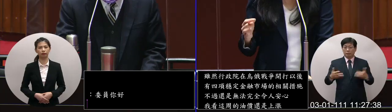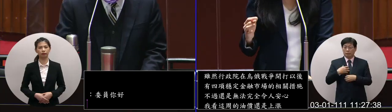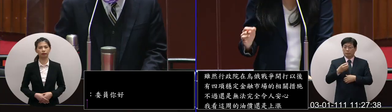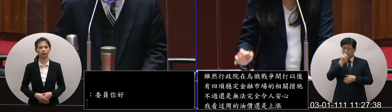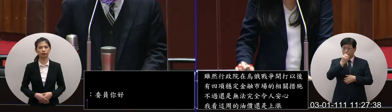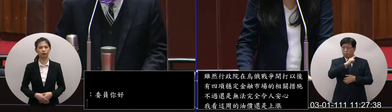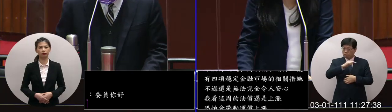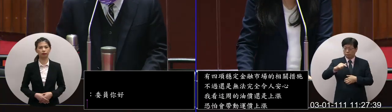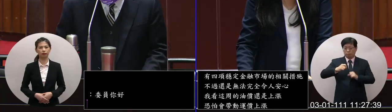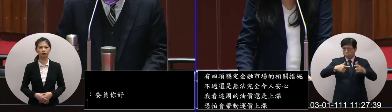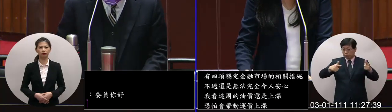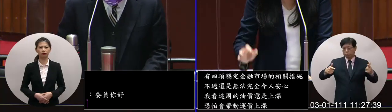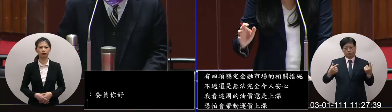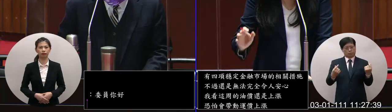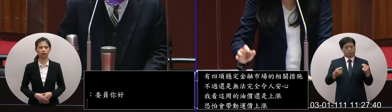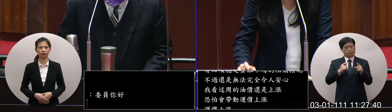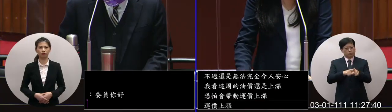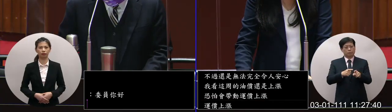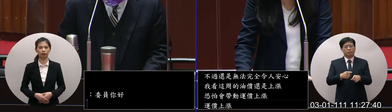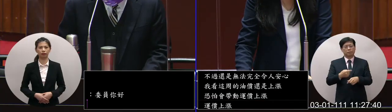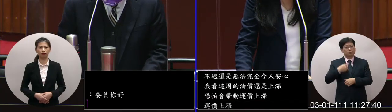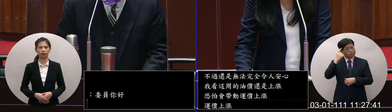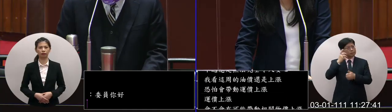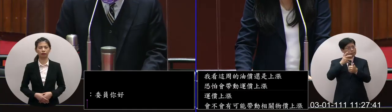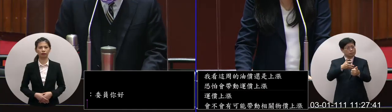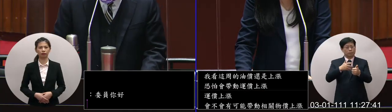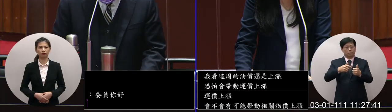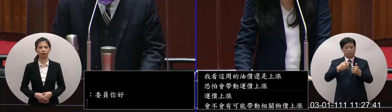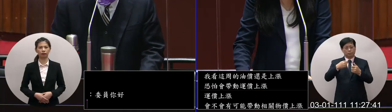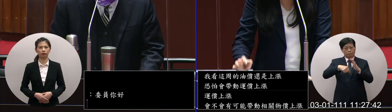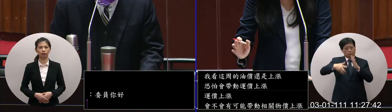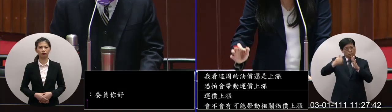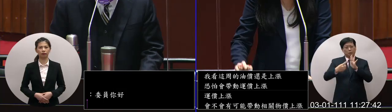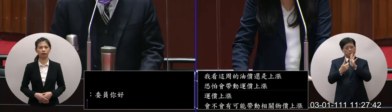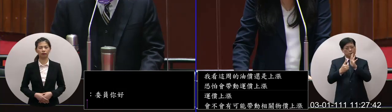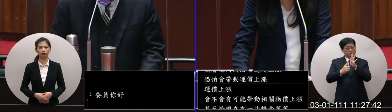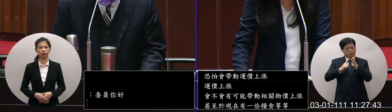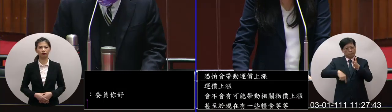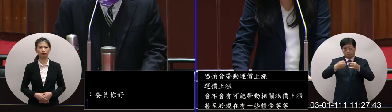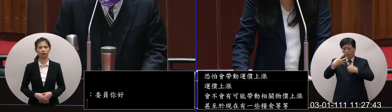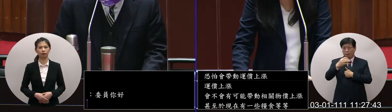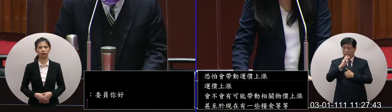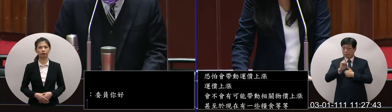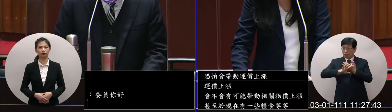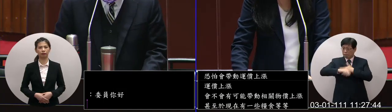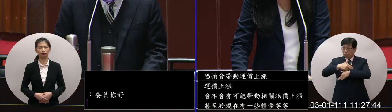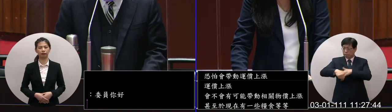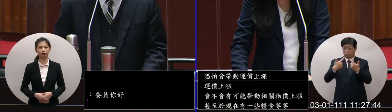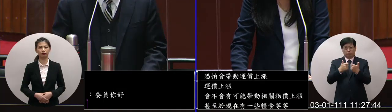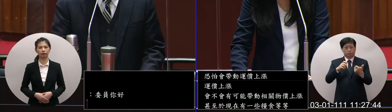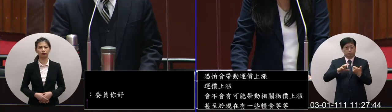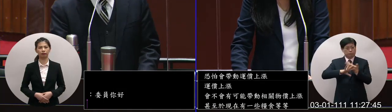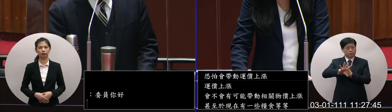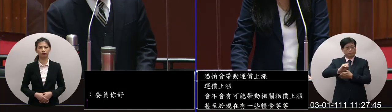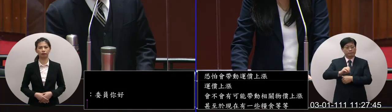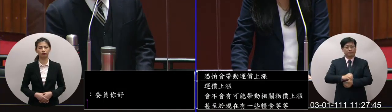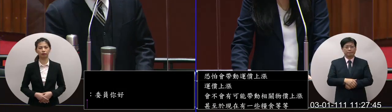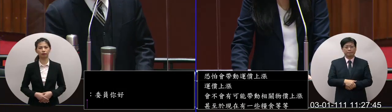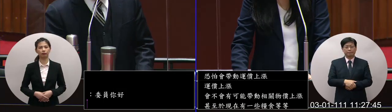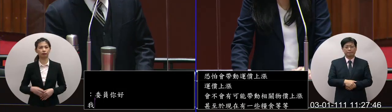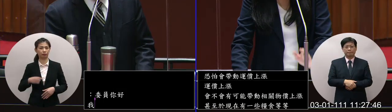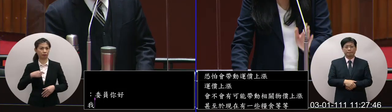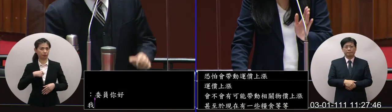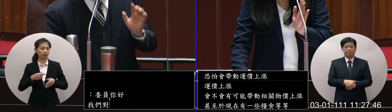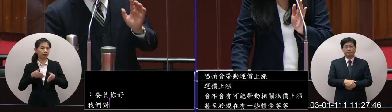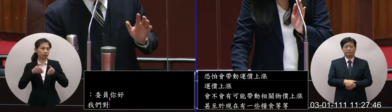粮食啊等等哦。那我想要请教一下，能不能院长简单的讲一下，我们现在还有什么稳定物价的具体方法？ 啊，我们对